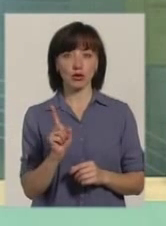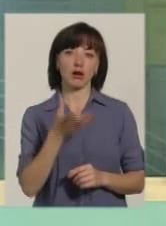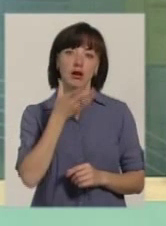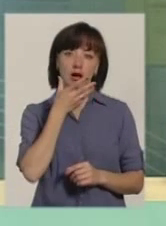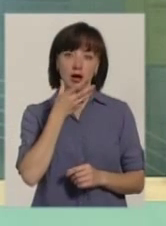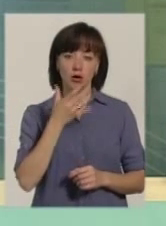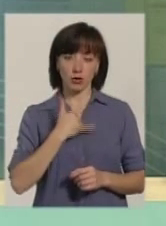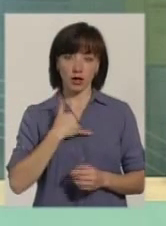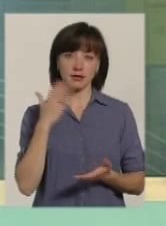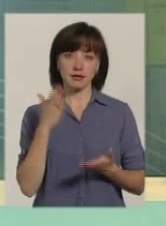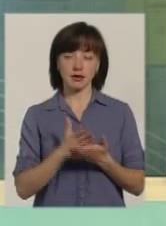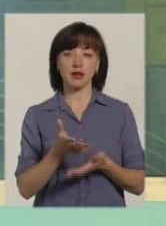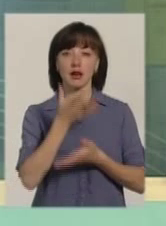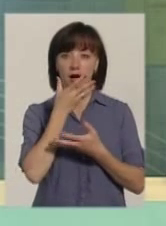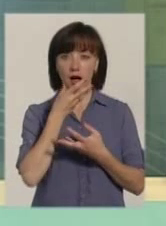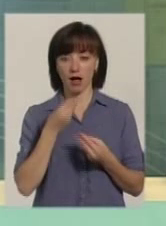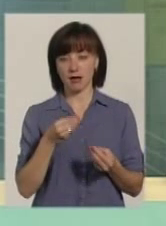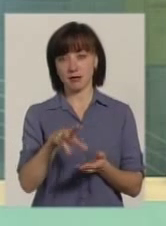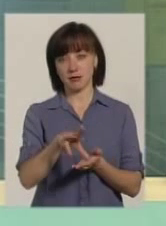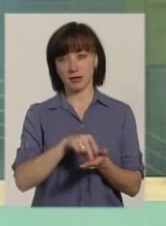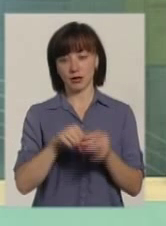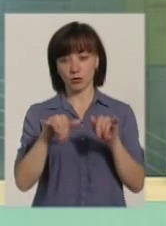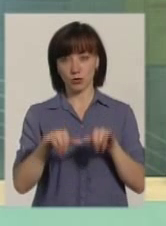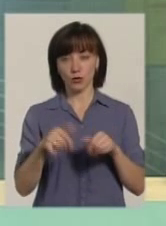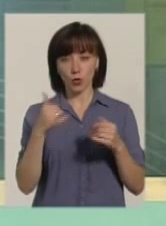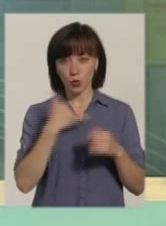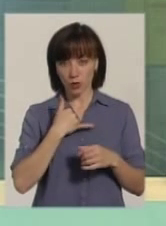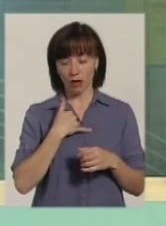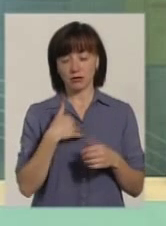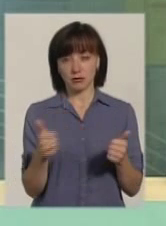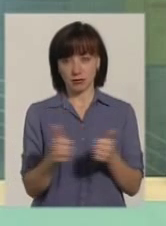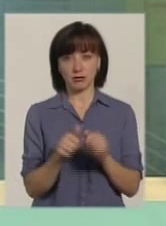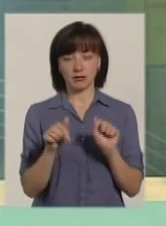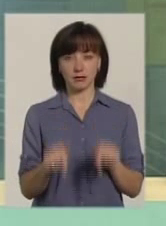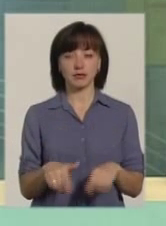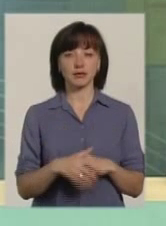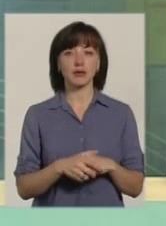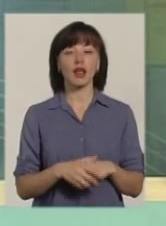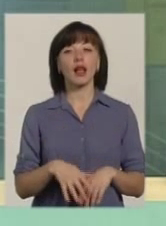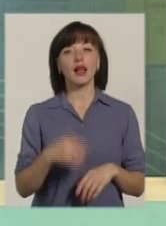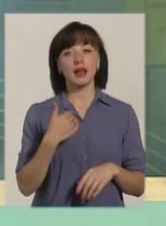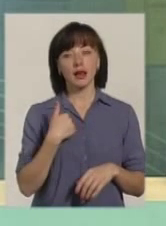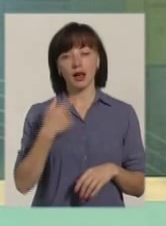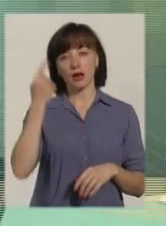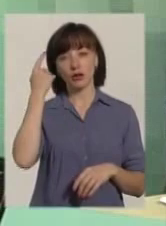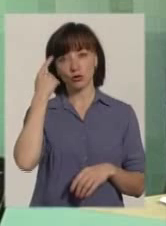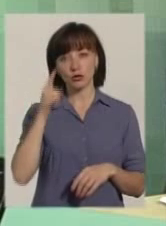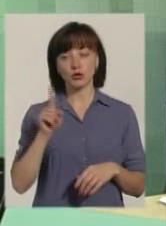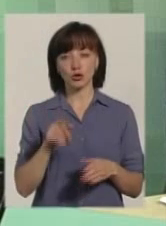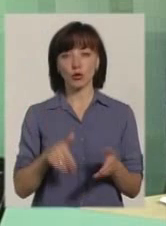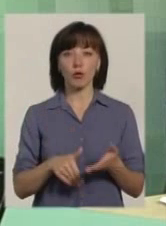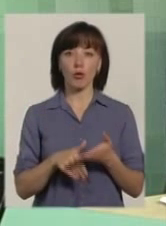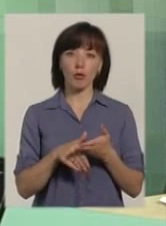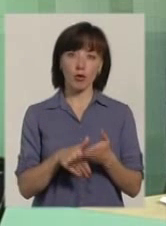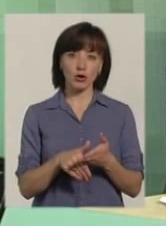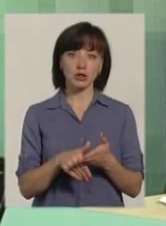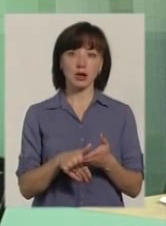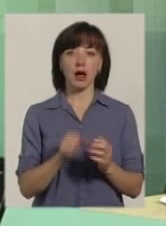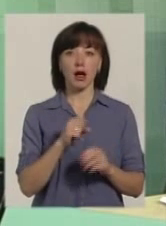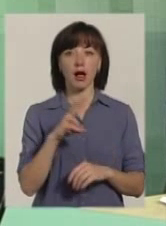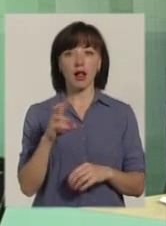гарних прикладів, які є поруч? Ну, думаю, що допоможе, думаю, що це посприяє, але